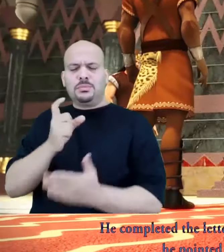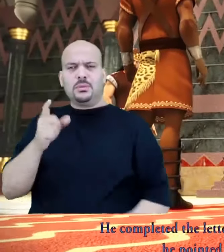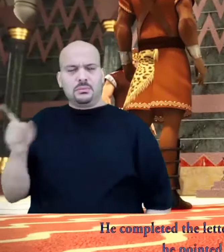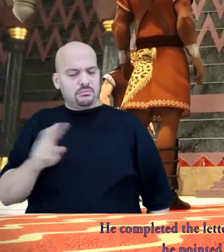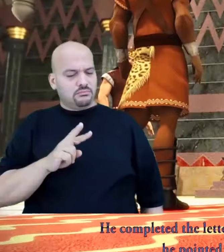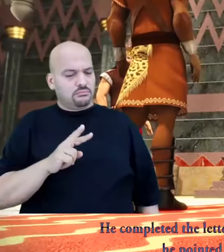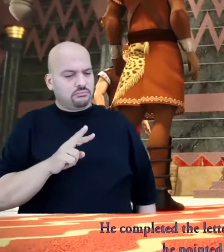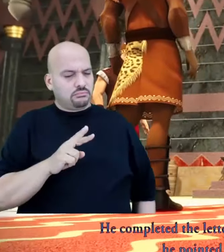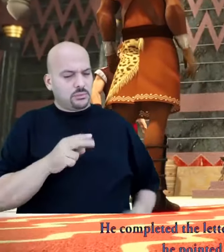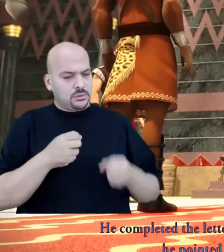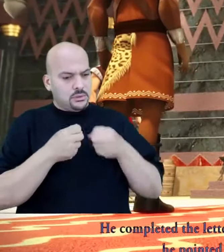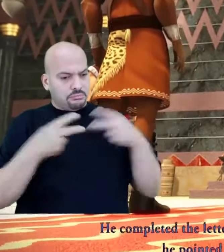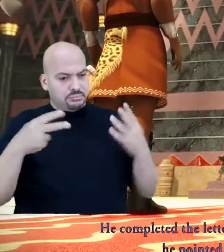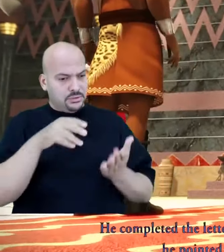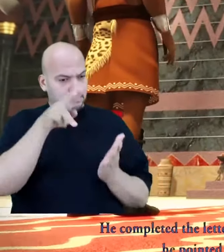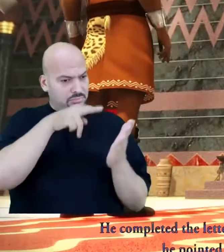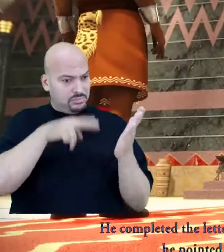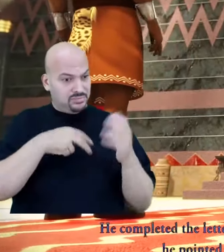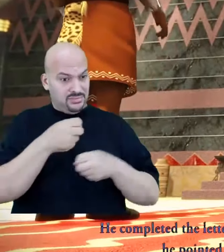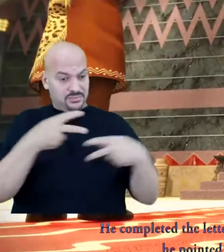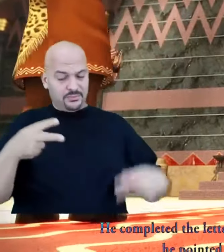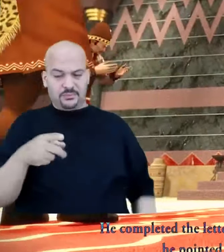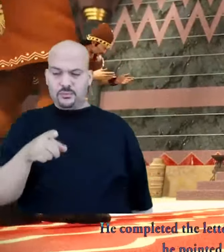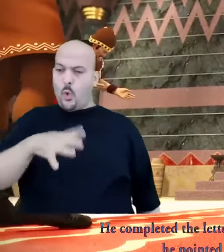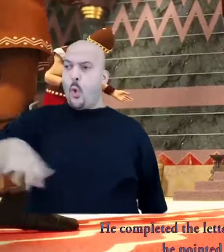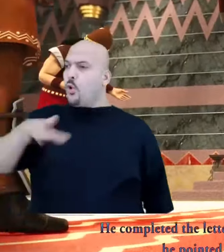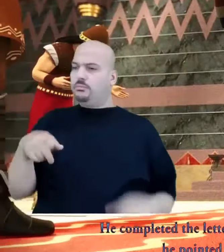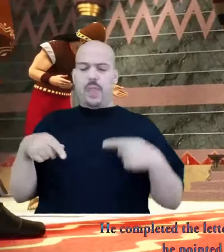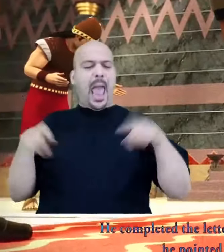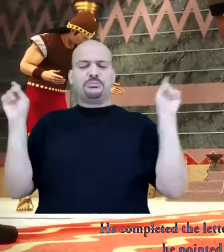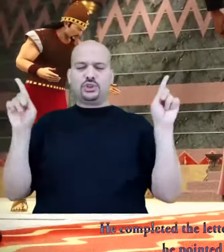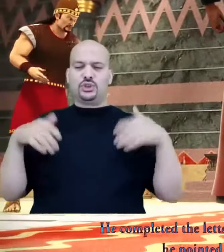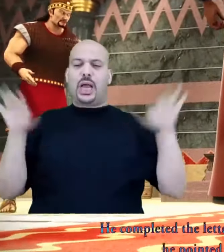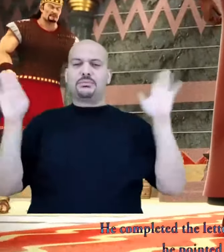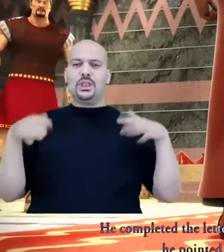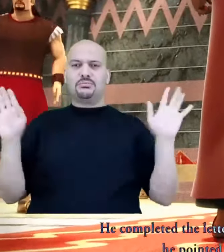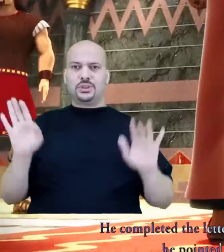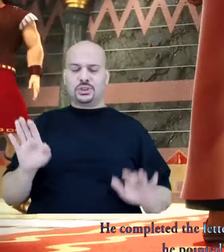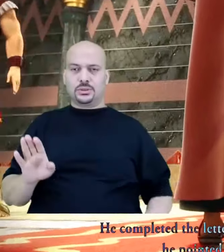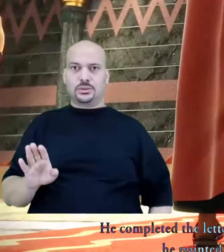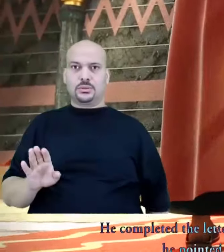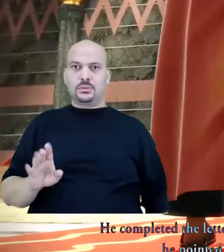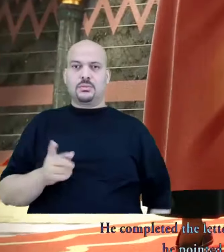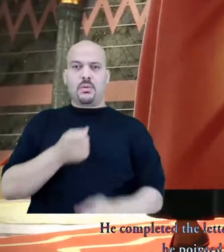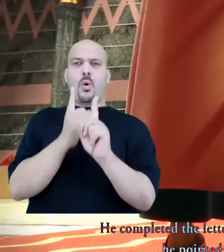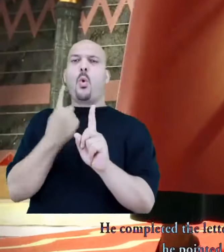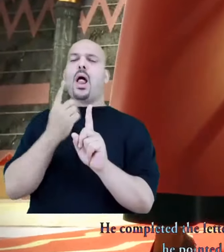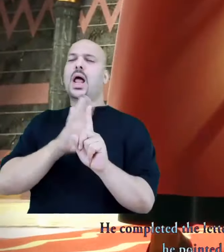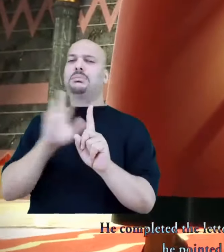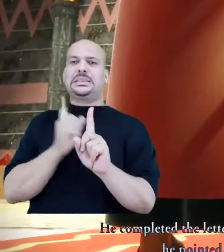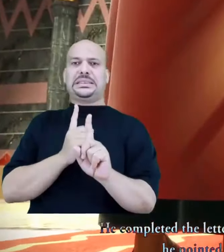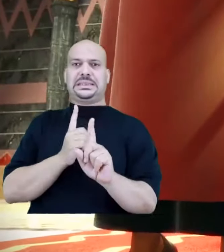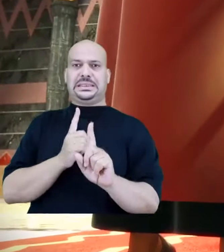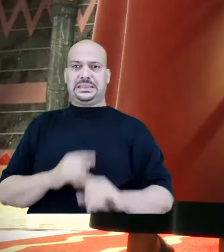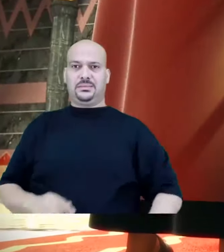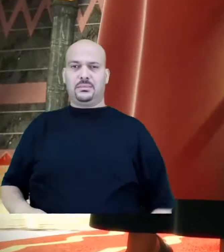الذي بمجرد أن انتهى دحية أشار بخروج الجميع وبقي دحية